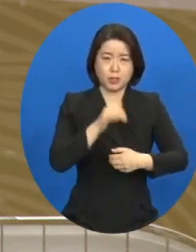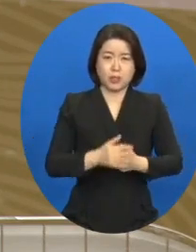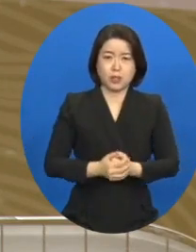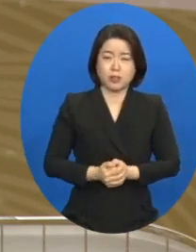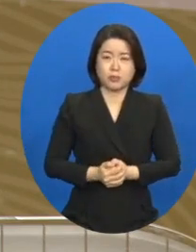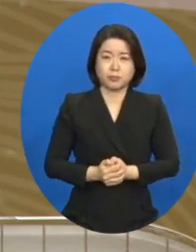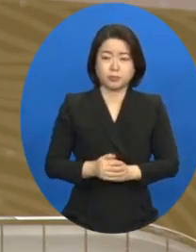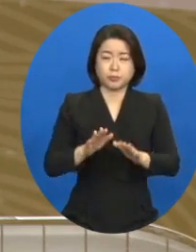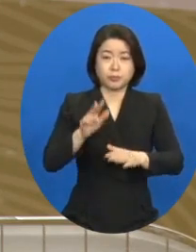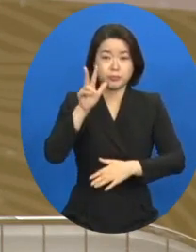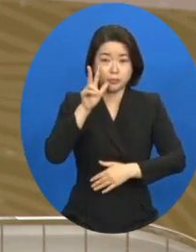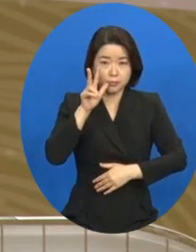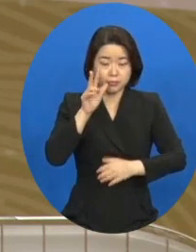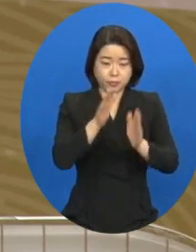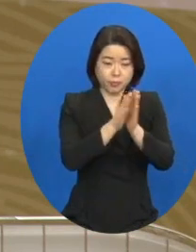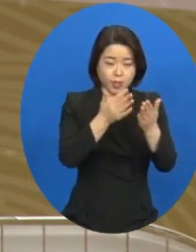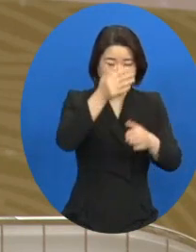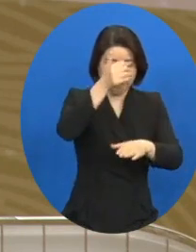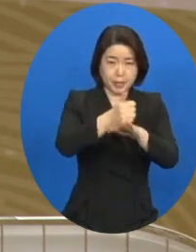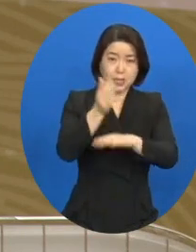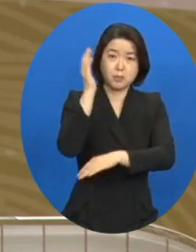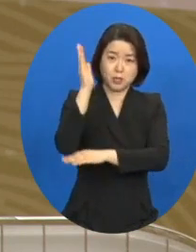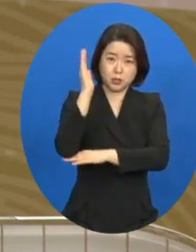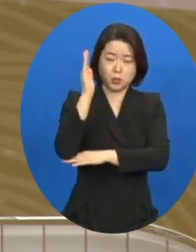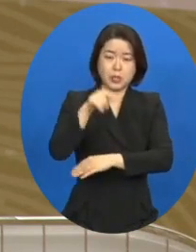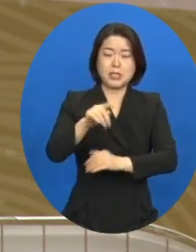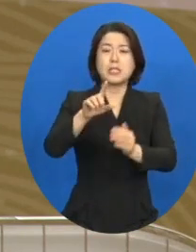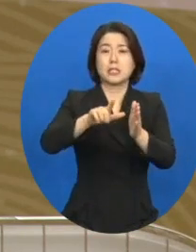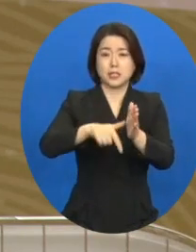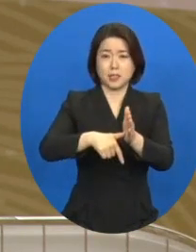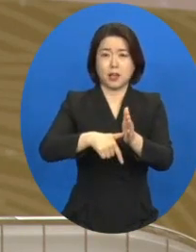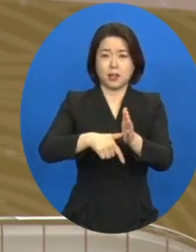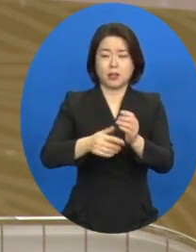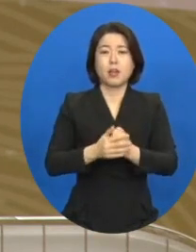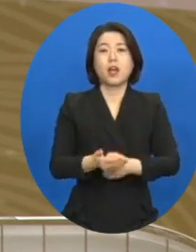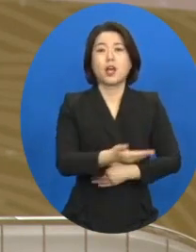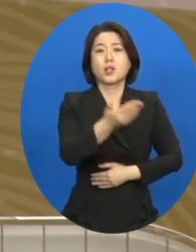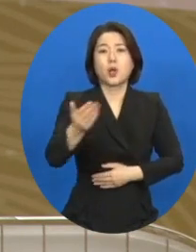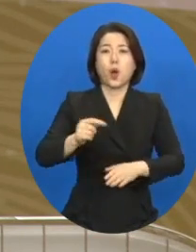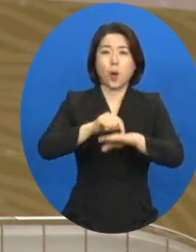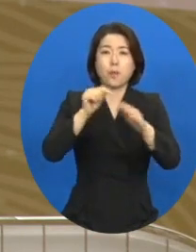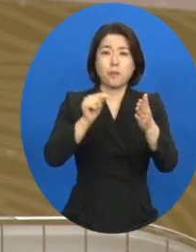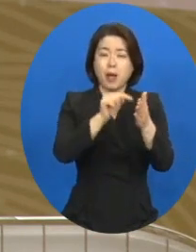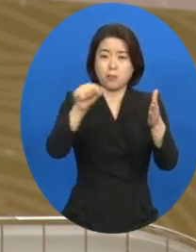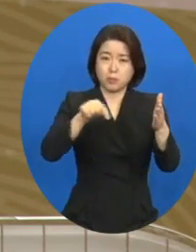오늘 이 여호수아 마지막 설교하는 이 시간에 여러분의 마음에